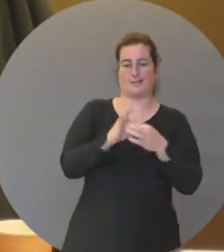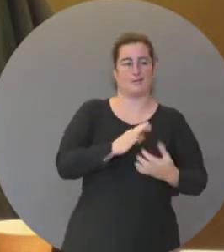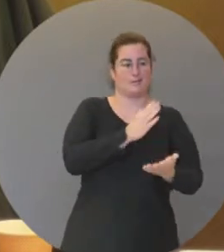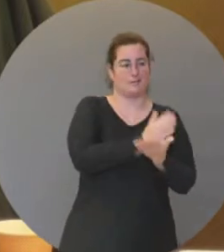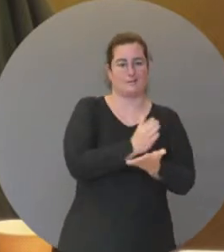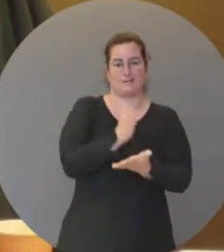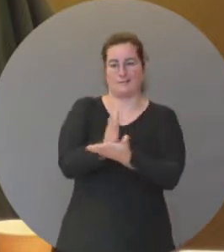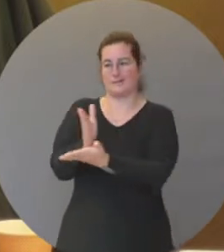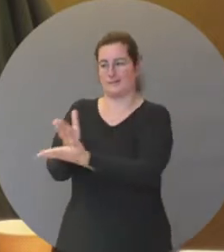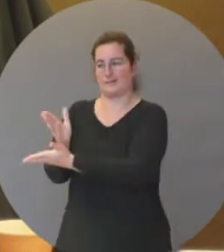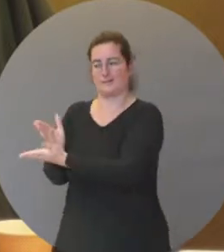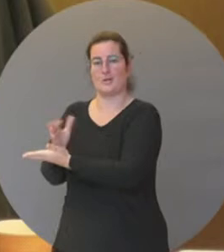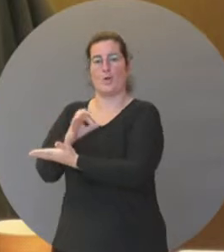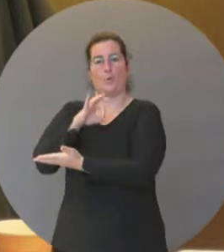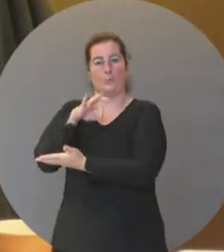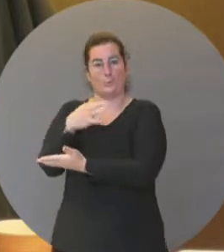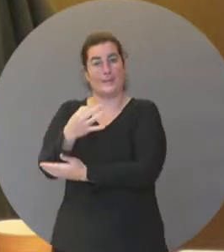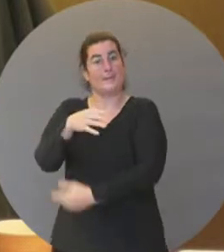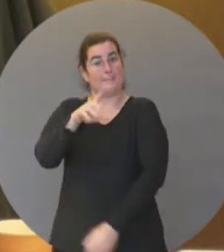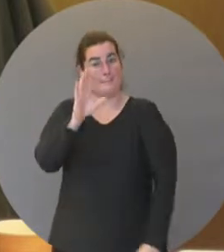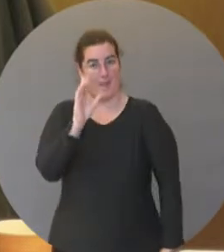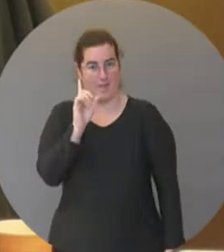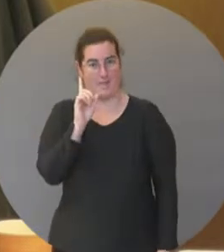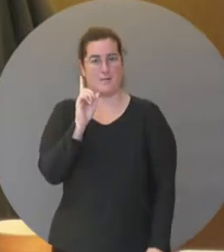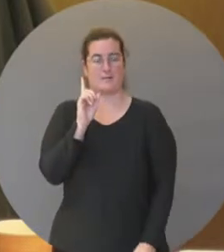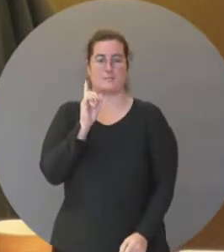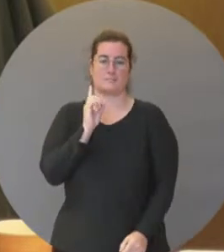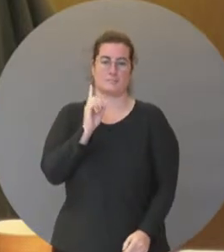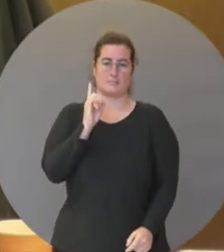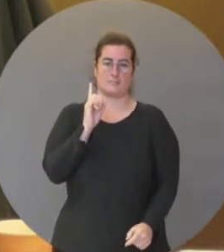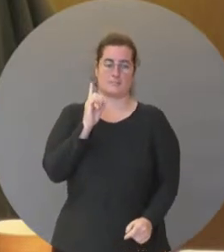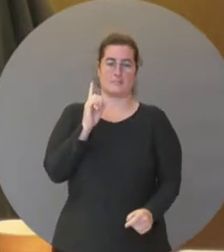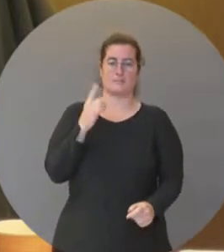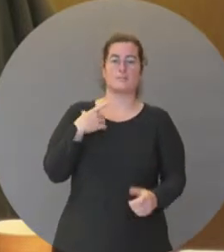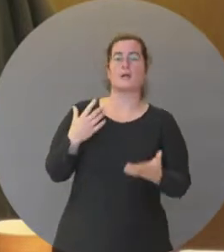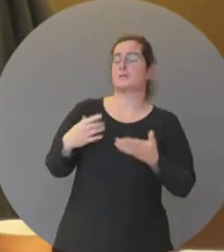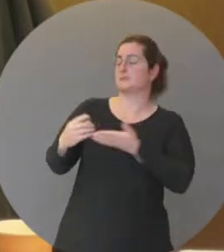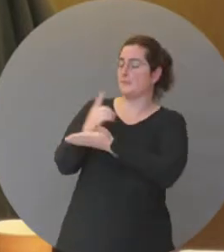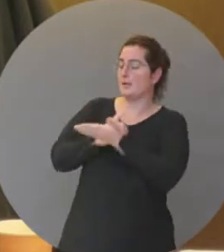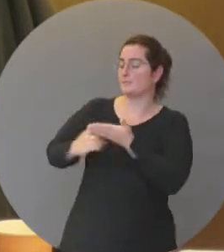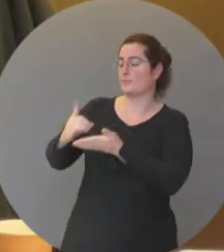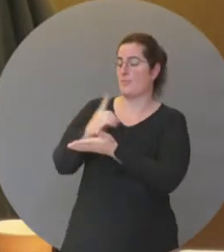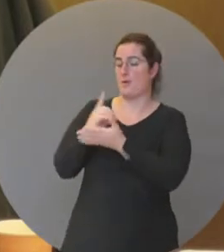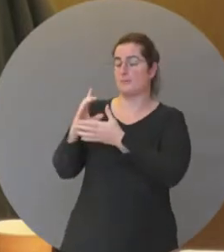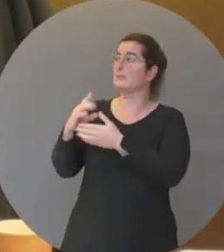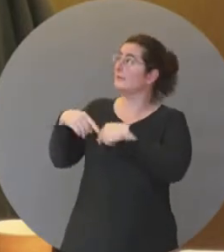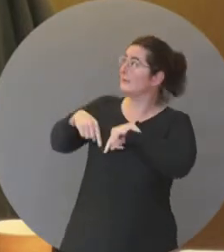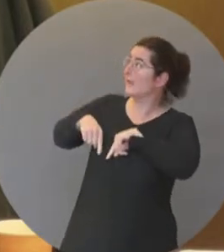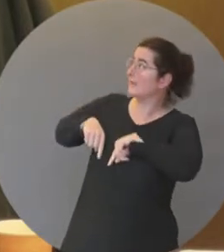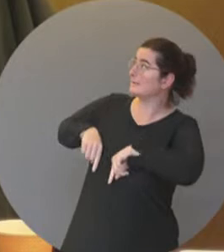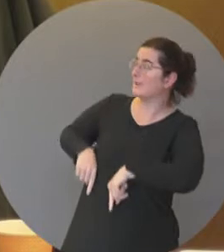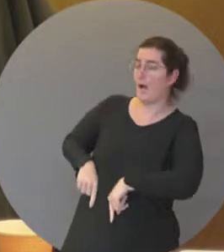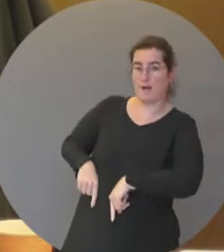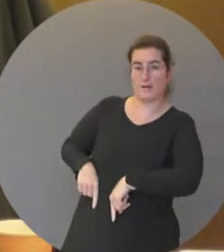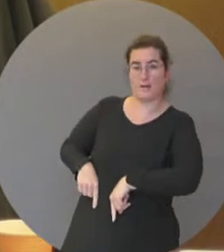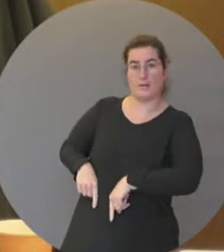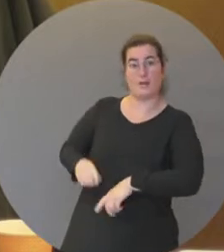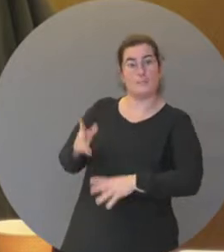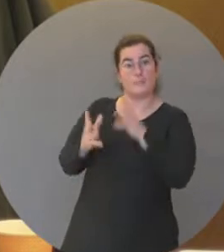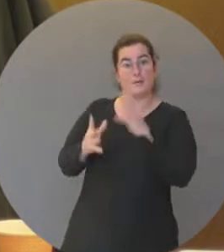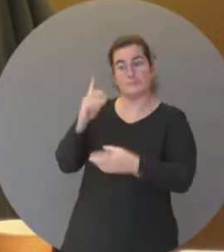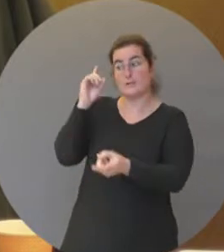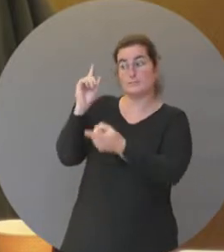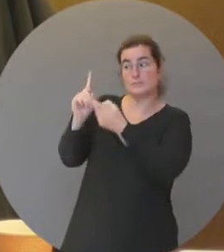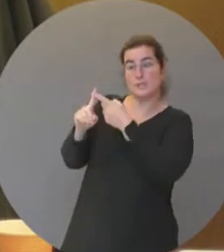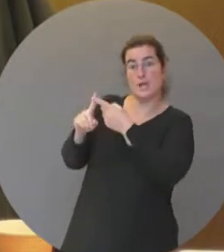à soutenir mais nous pensons que les collectivités territoriales et l'État dans certains secteurs peut avoir